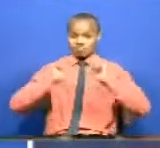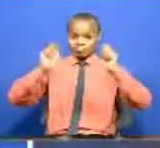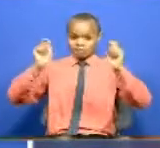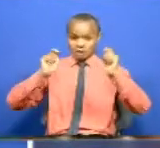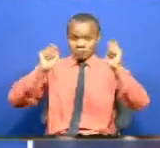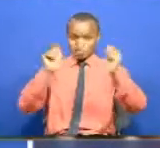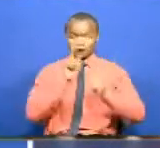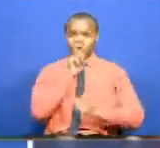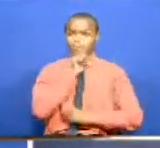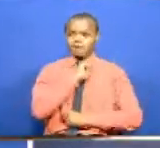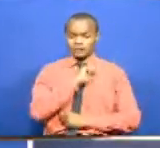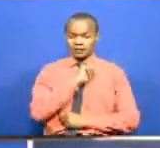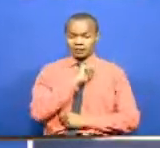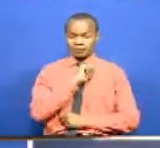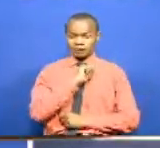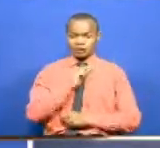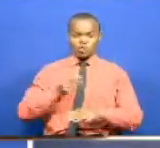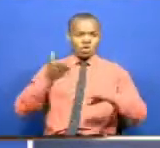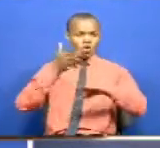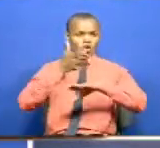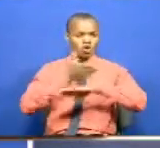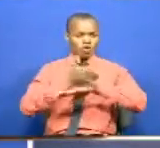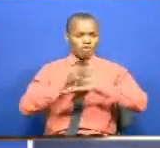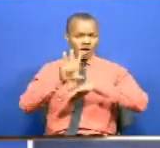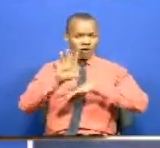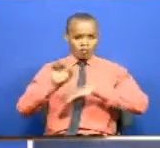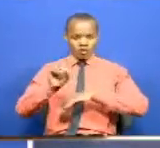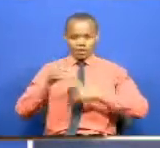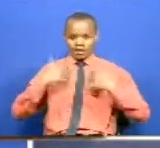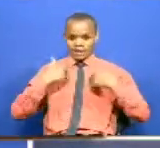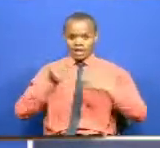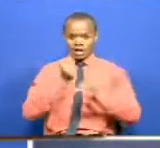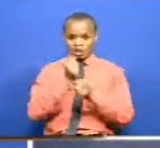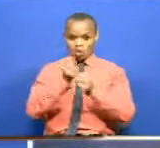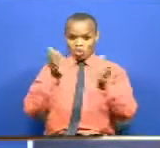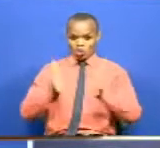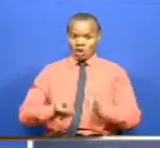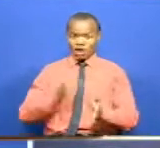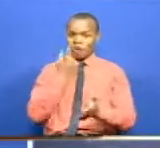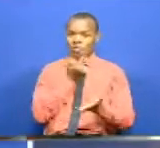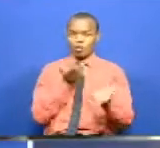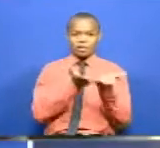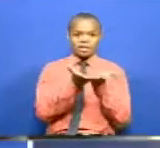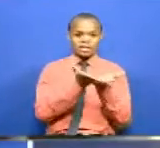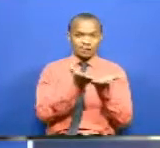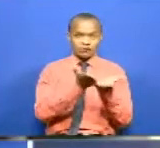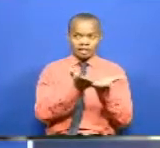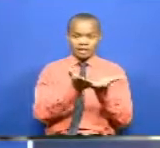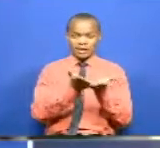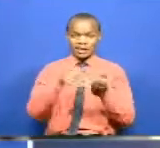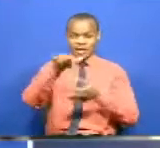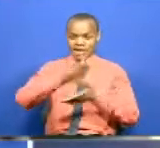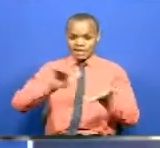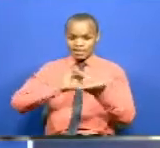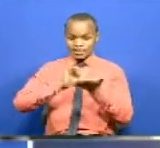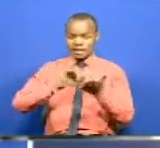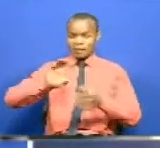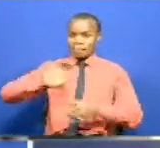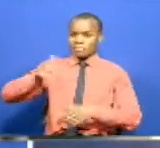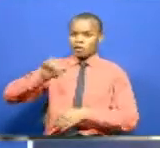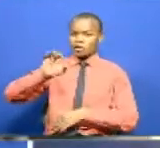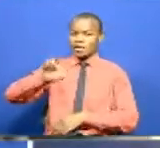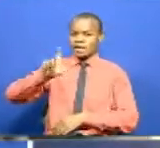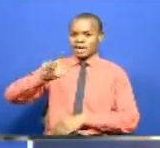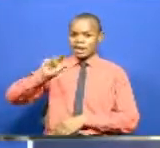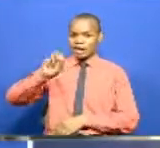mgomo. Zaidi ya wahudumu wa afya 44 wanaohudumu katika kituo cha kutenga wagonjwa wa corona ya Mount Elgon katika kaunti